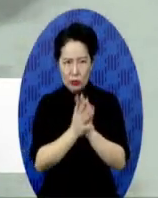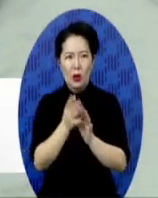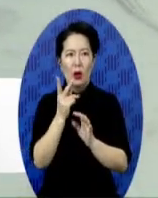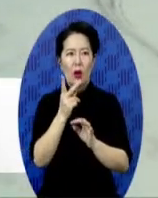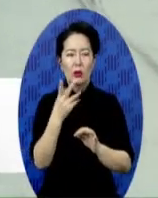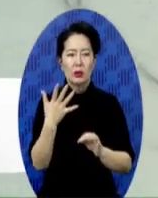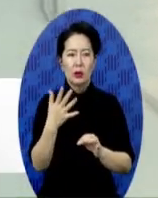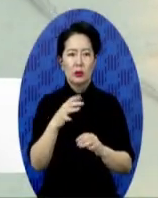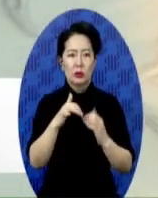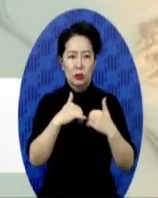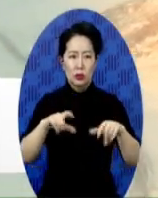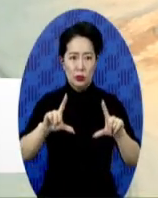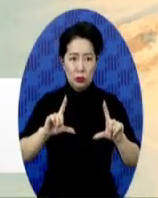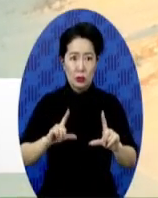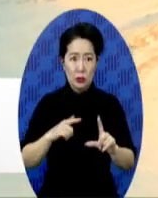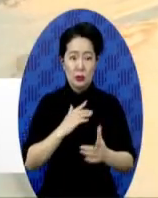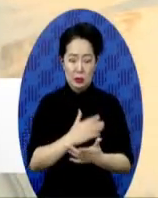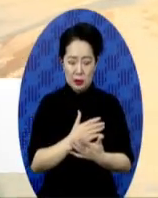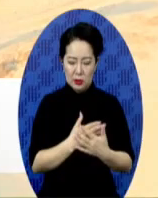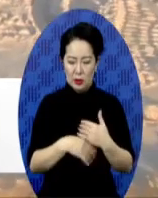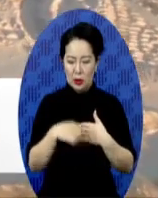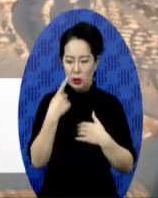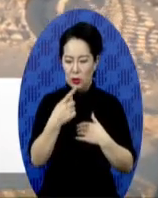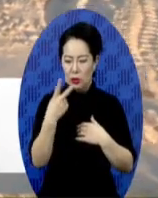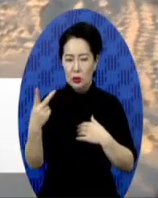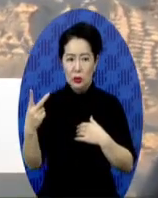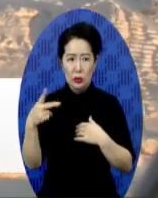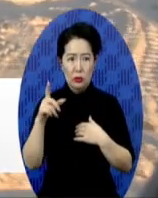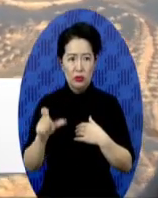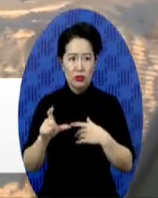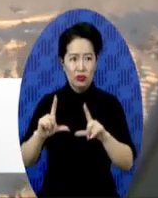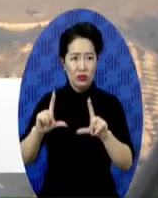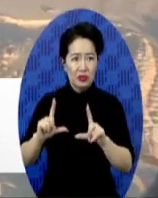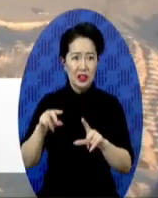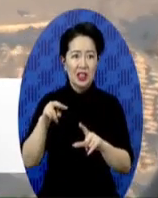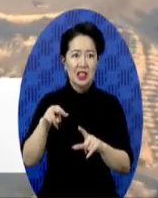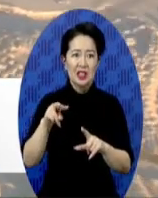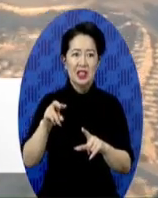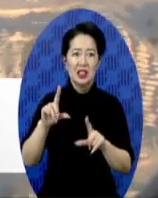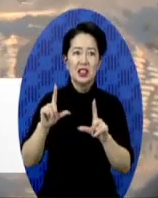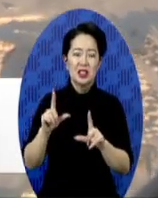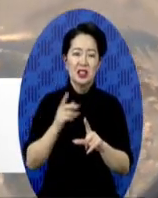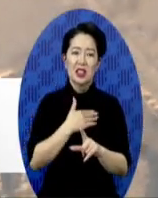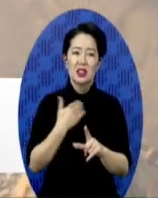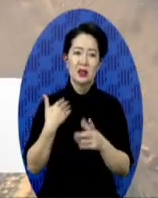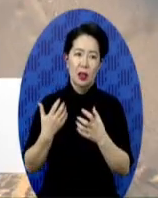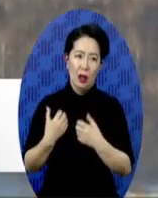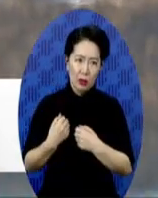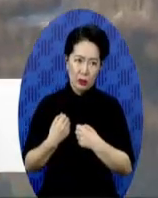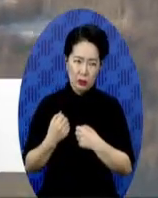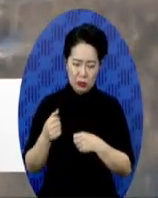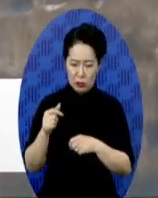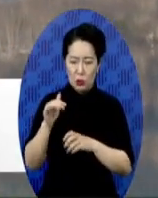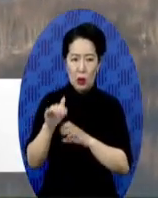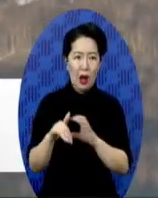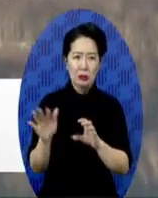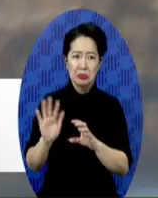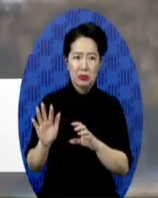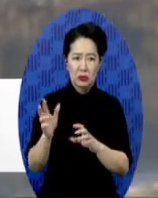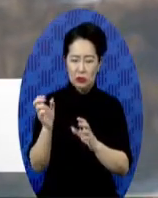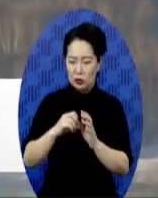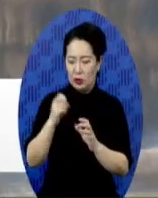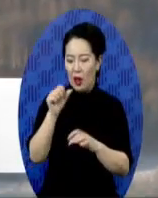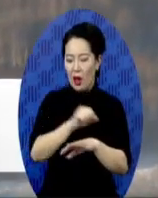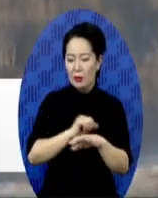зөвшөөрөл эзэмшигч байгаа бол 122 тусгай зөвшөөрөл эзэмшигч нь лиценз эзэмшигэл үүрэг бүхий аж ахуйн нэгжүүд байгаа гэдгийг аймгийн засгийн